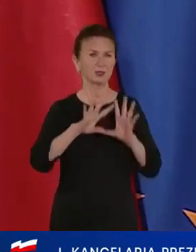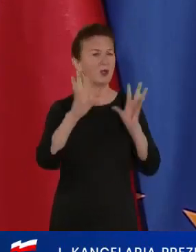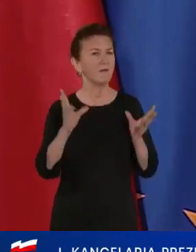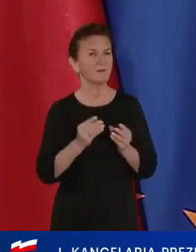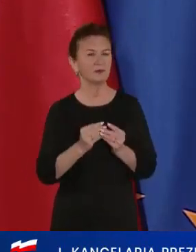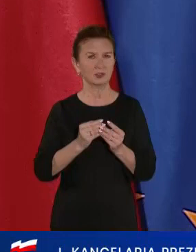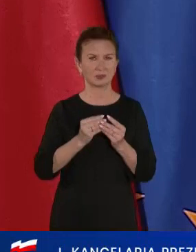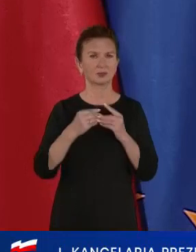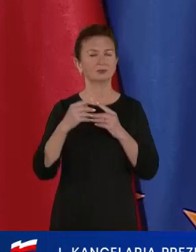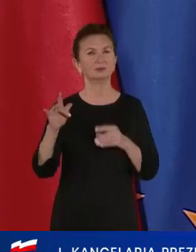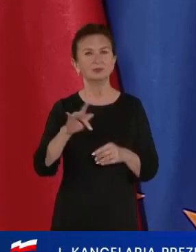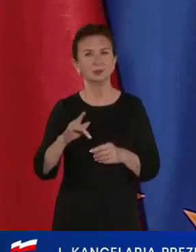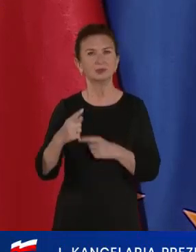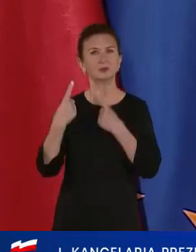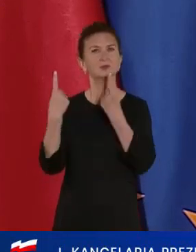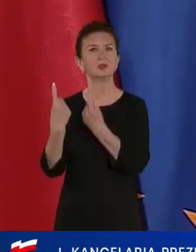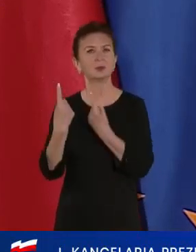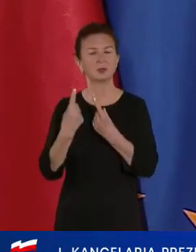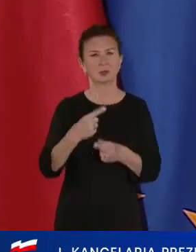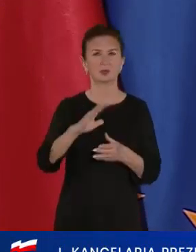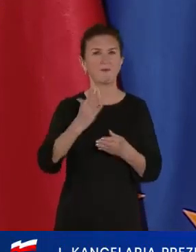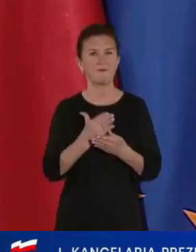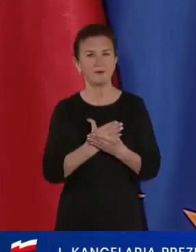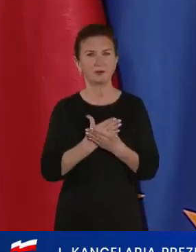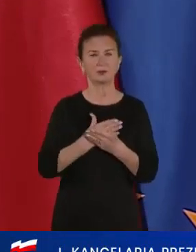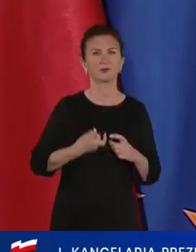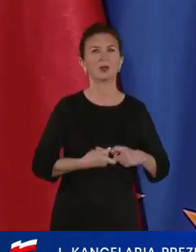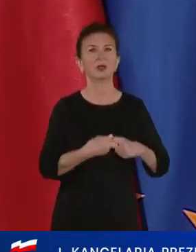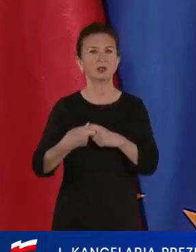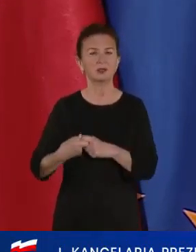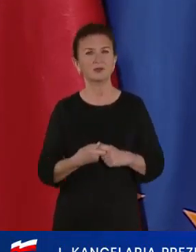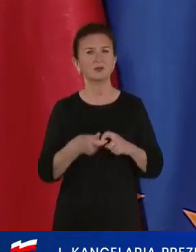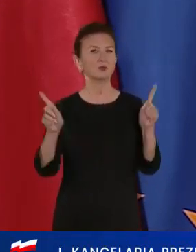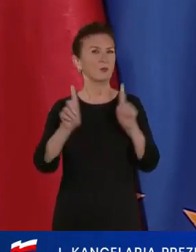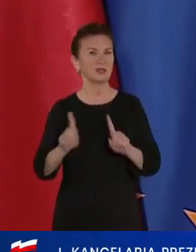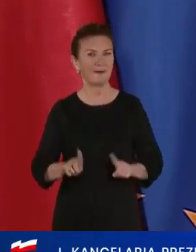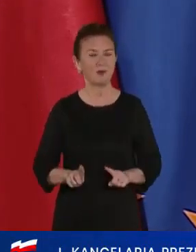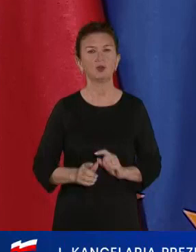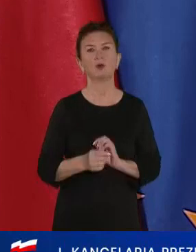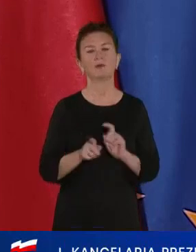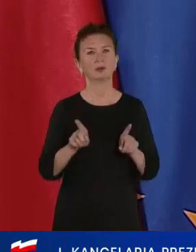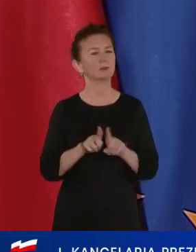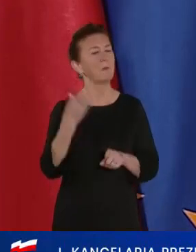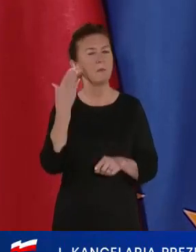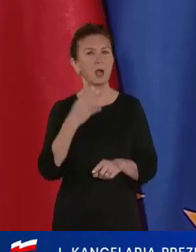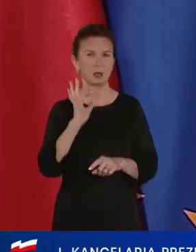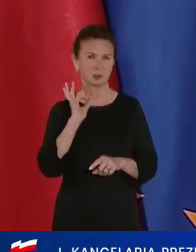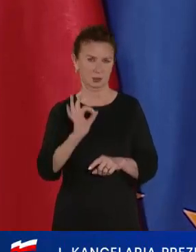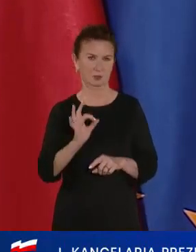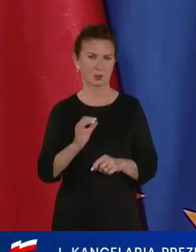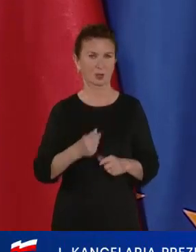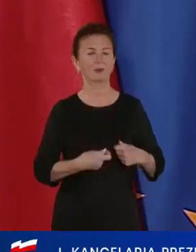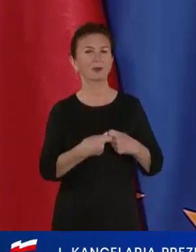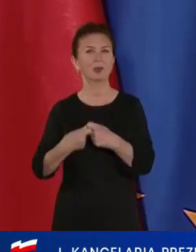którzy uczestniczyli w wypracowaniu tych rozwiązań, ale także przedstawicielom związków zawodowych. Bardzo dobra współpraca ze związkami